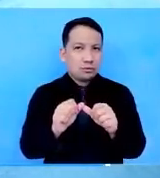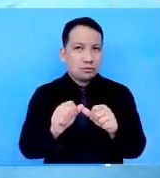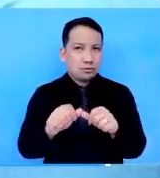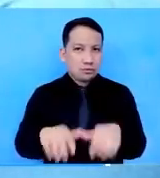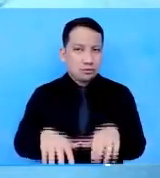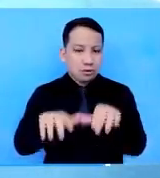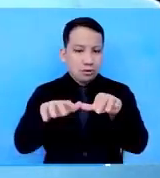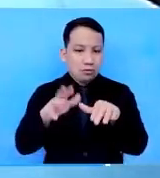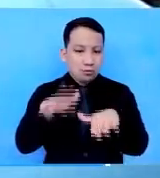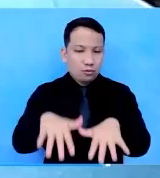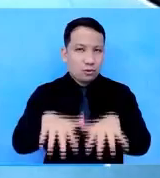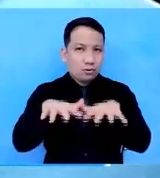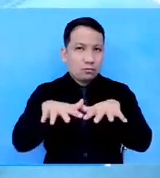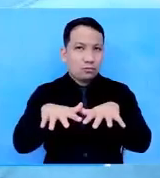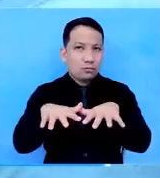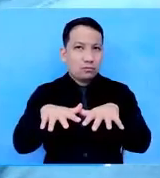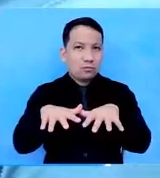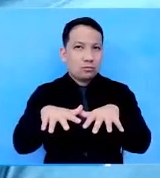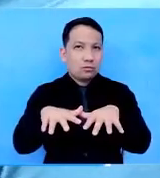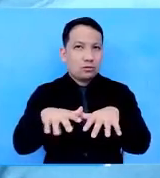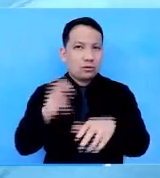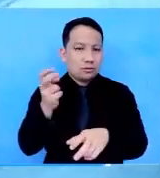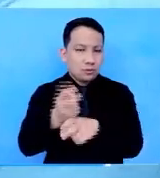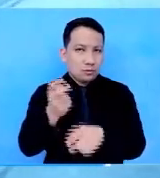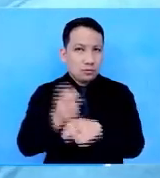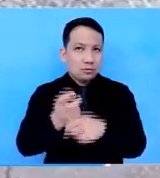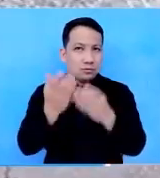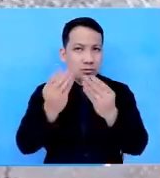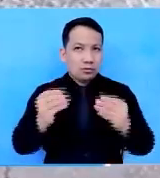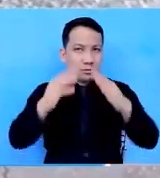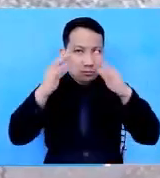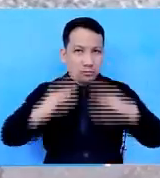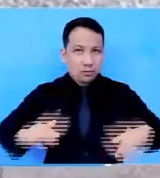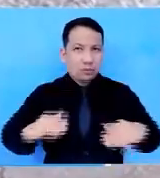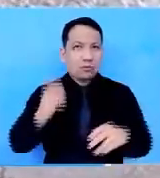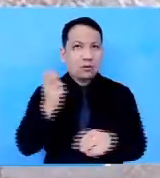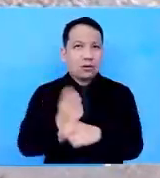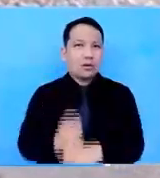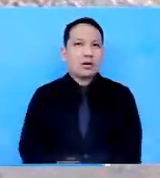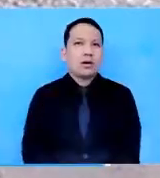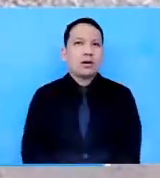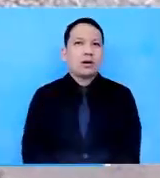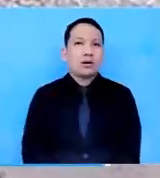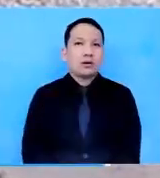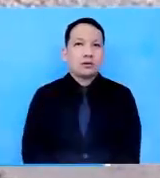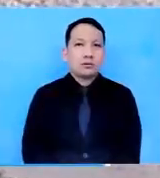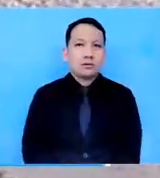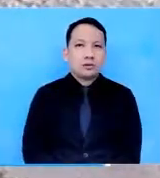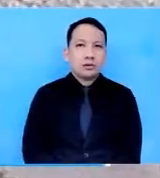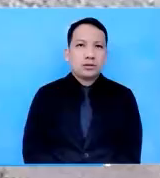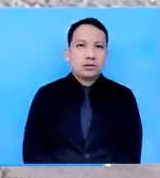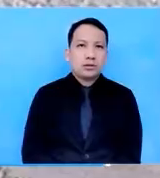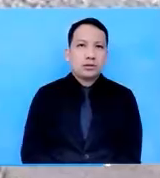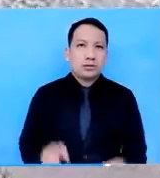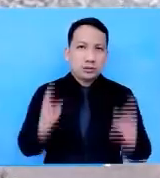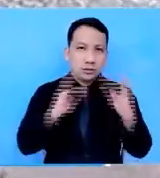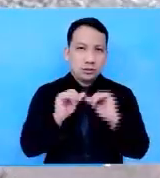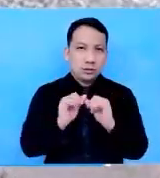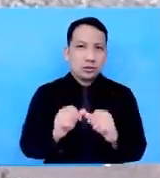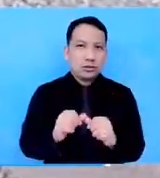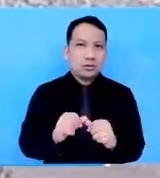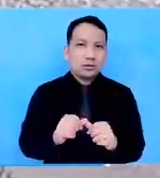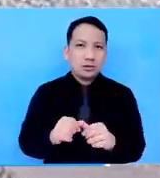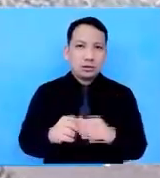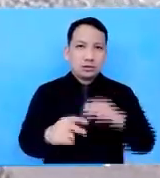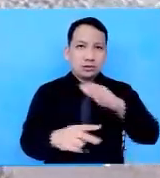Kasi ang hirap pag mawala po yung mga bahay namin. Bukod sa sapa, malaking problema rin sa barangay ang mga ilog